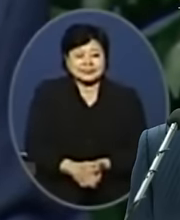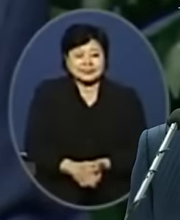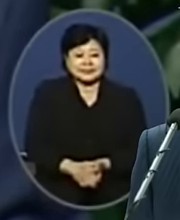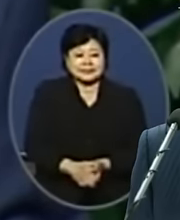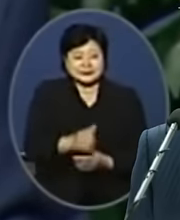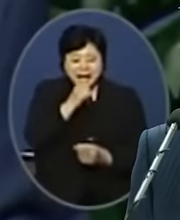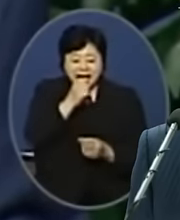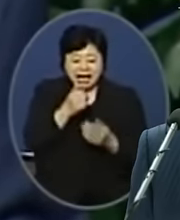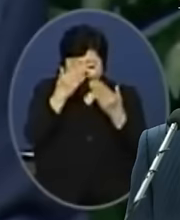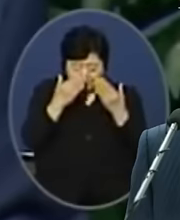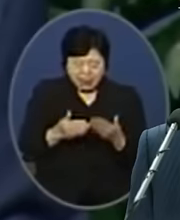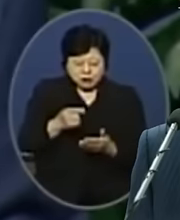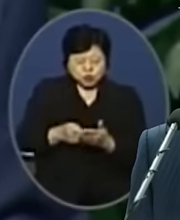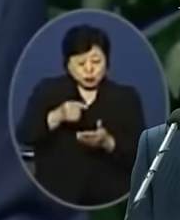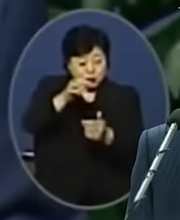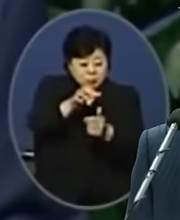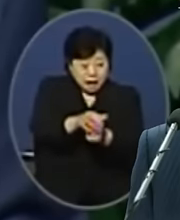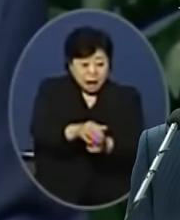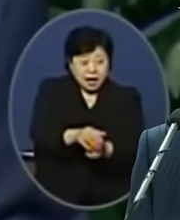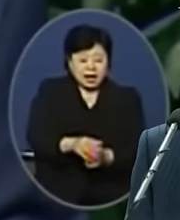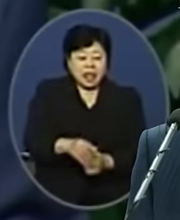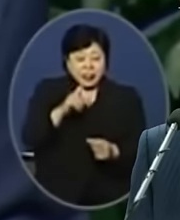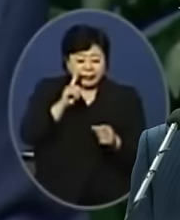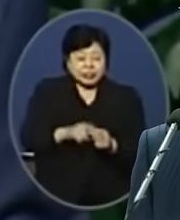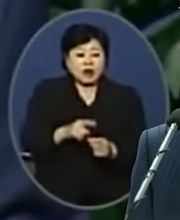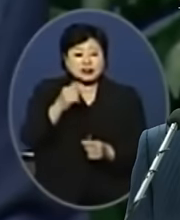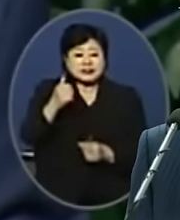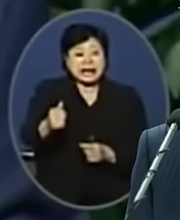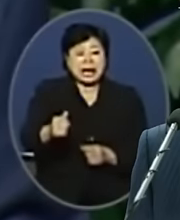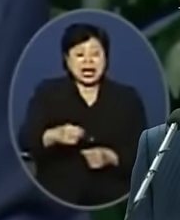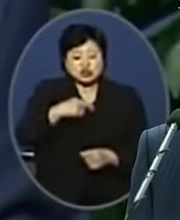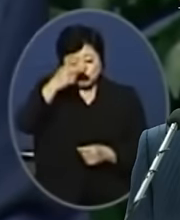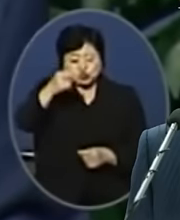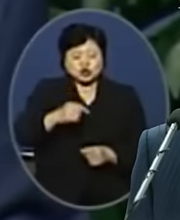그래서 감방 총무로 삼았는데 떡장관과 술장관이